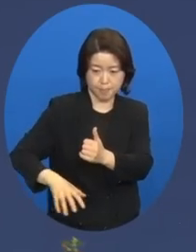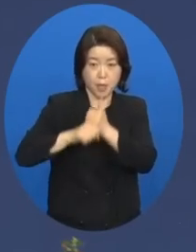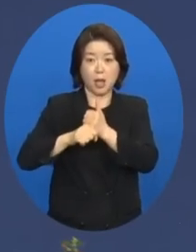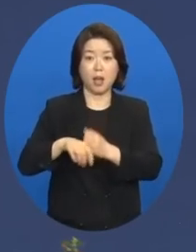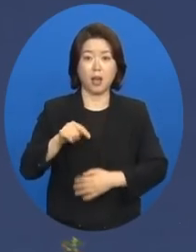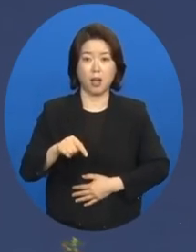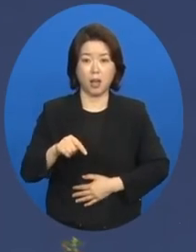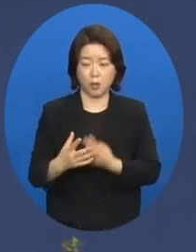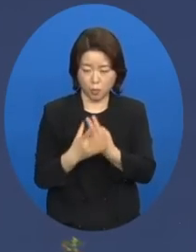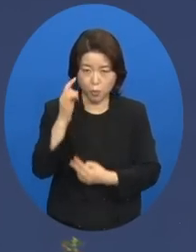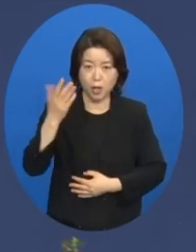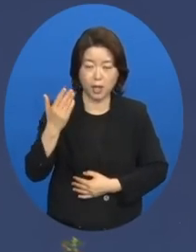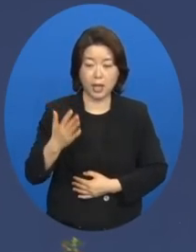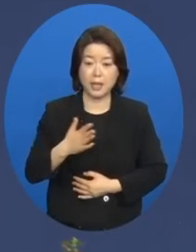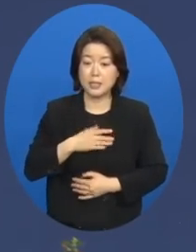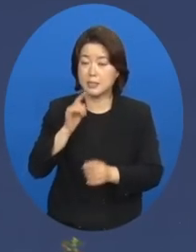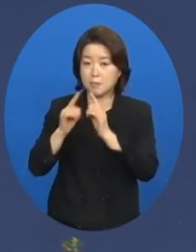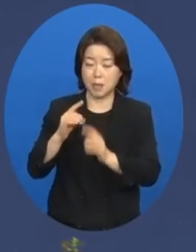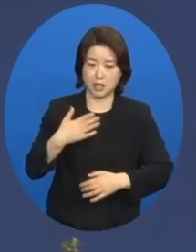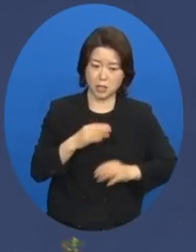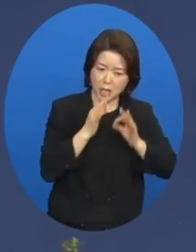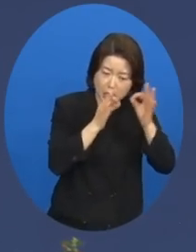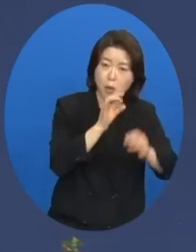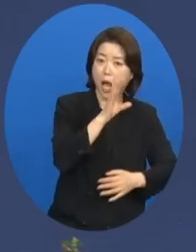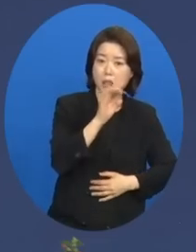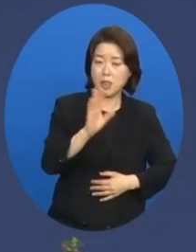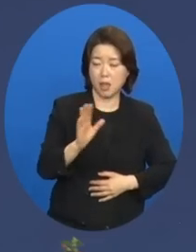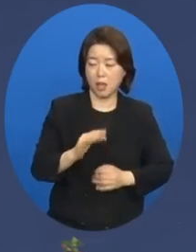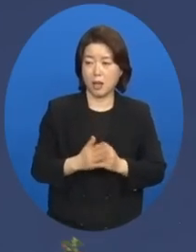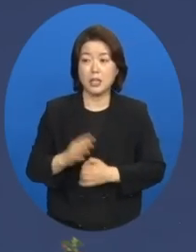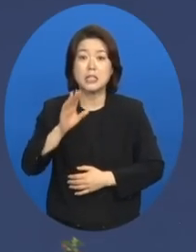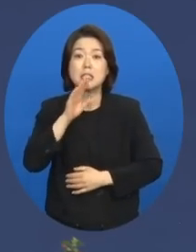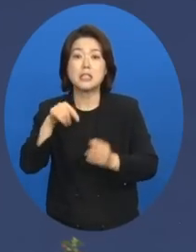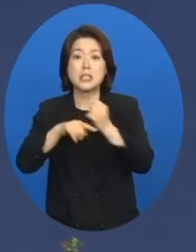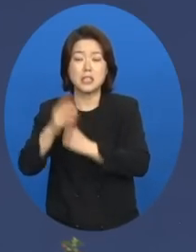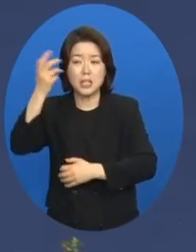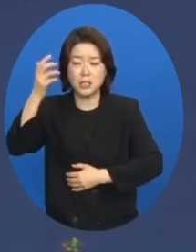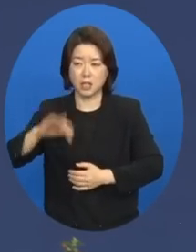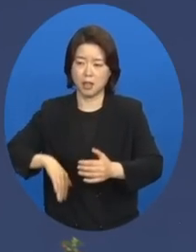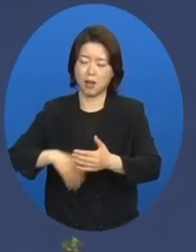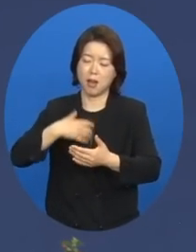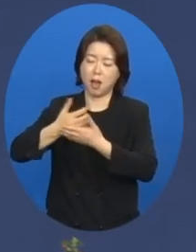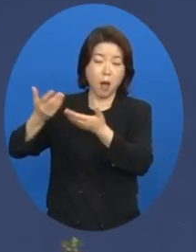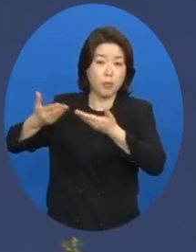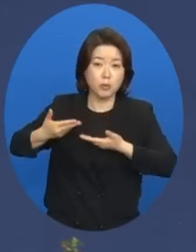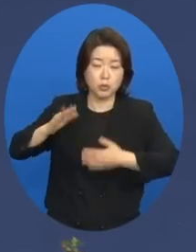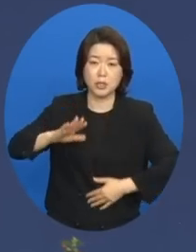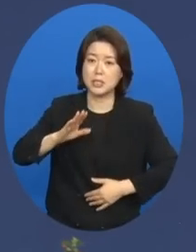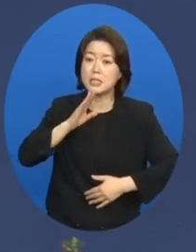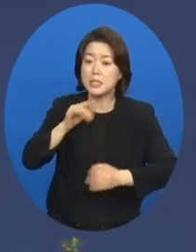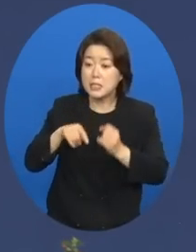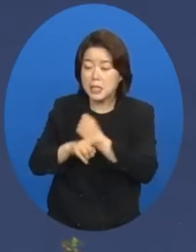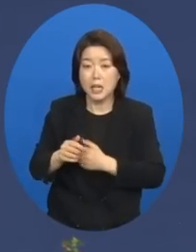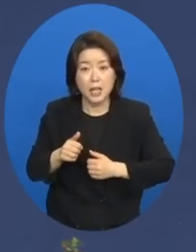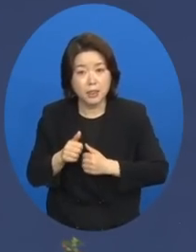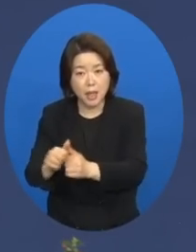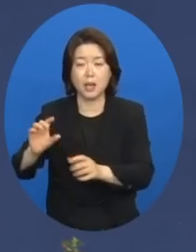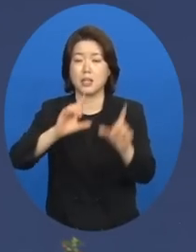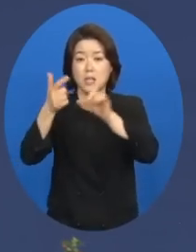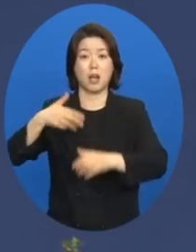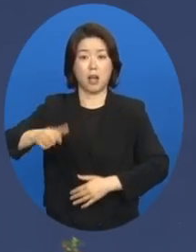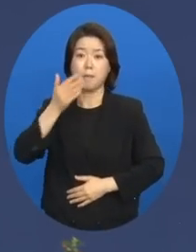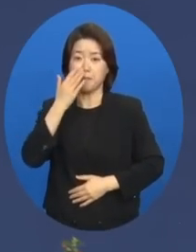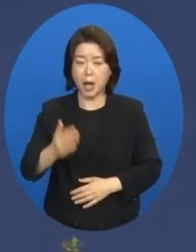그 말씀을 내 힘으로 살 수 없던 그 일을 진리의 성령님이 나를 감동하셔서 이 진리 따라 살아갈 수